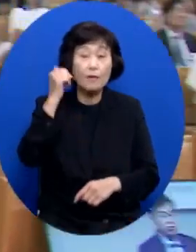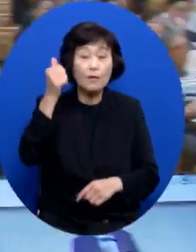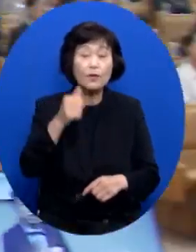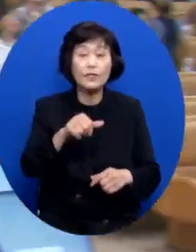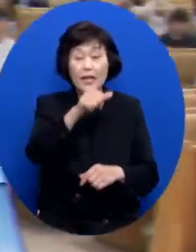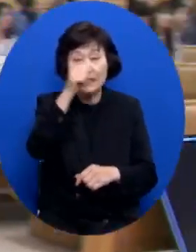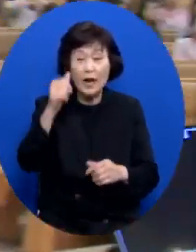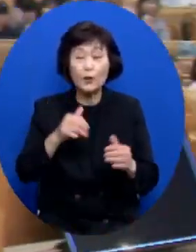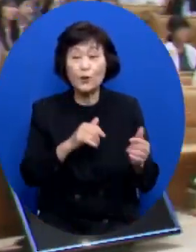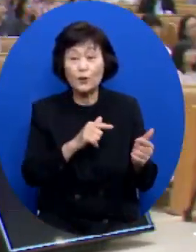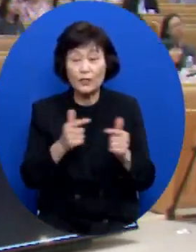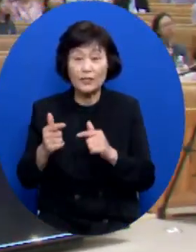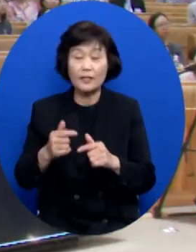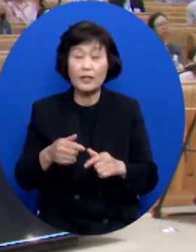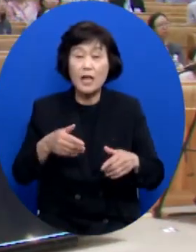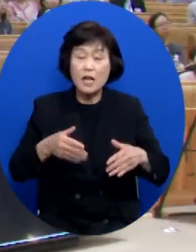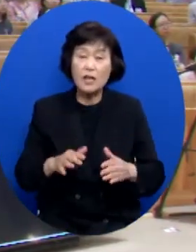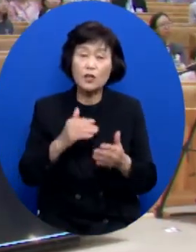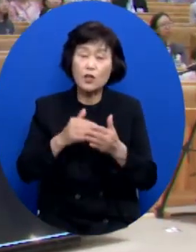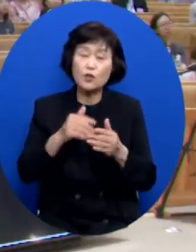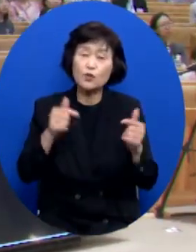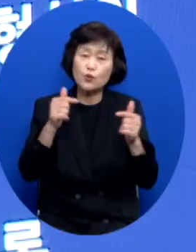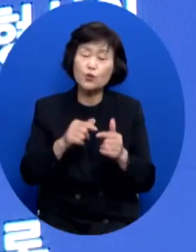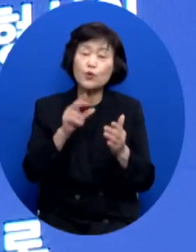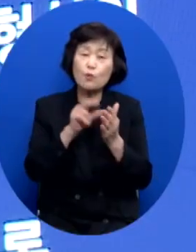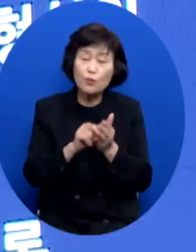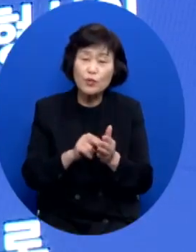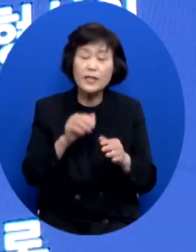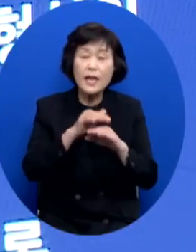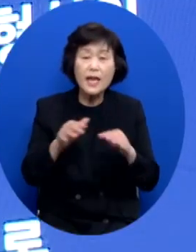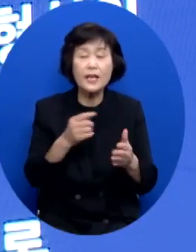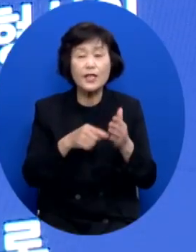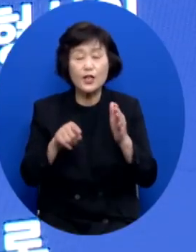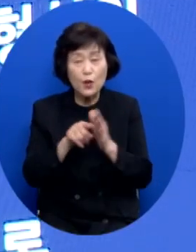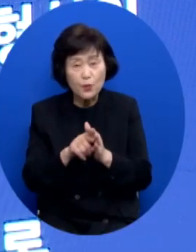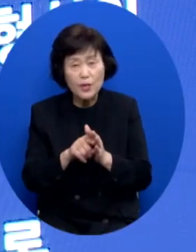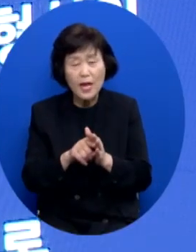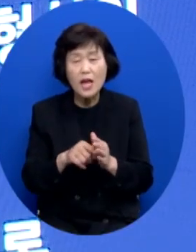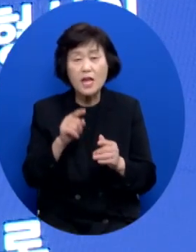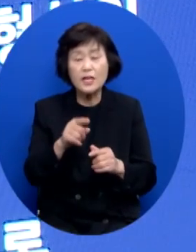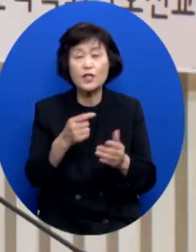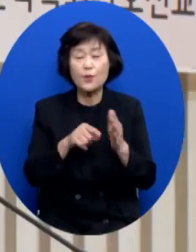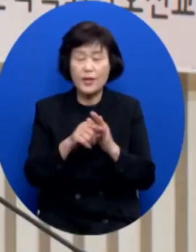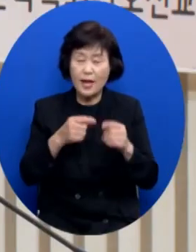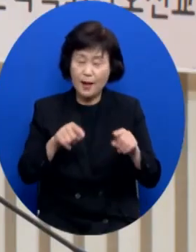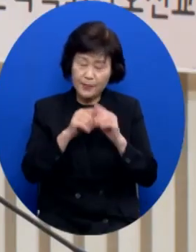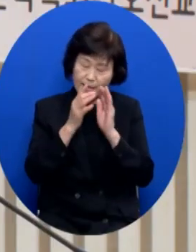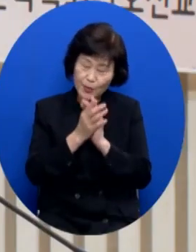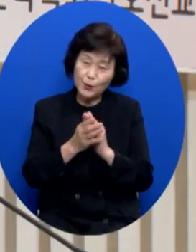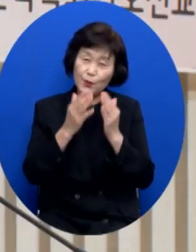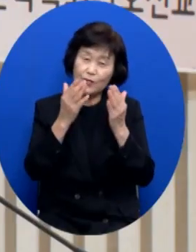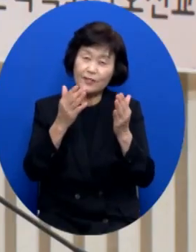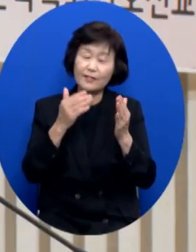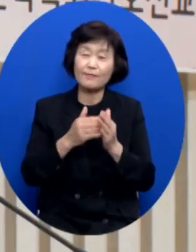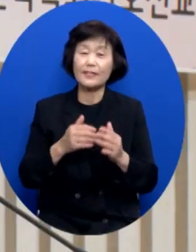400여명은 저출산 극복을 위한 다양한 실천 과세를 모색 모색하고이를 위해 함께 기도하는 시간도 가졌습니다 하나님께서니다